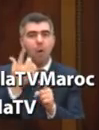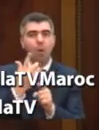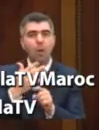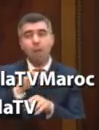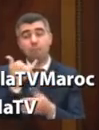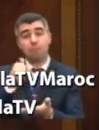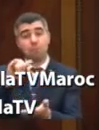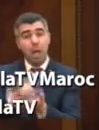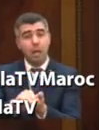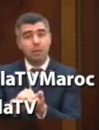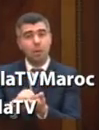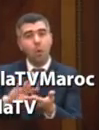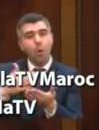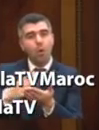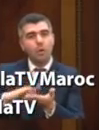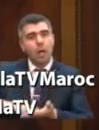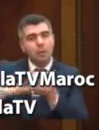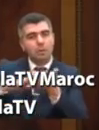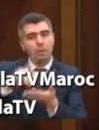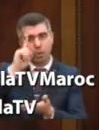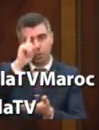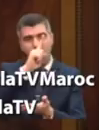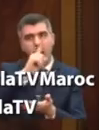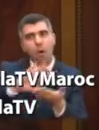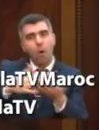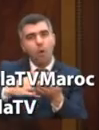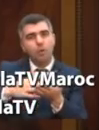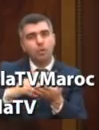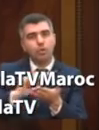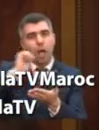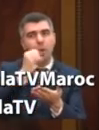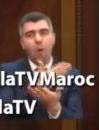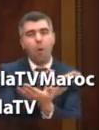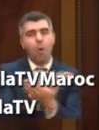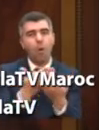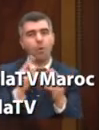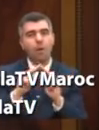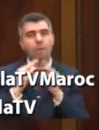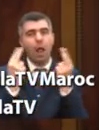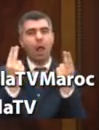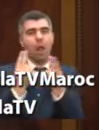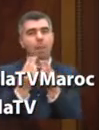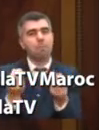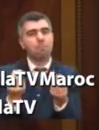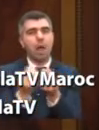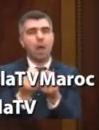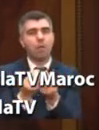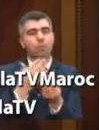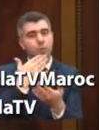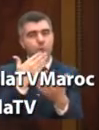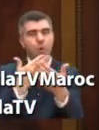الفلسطيني، عاشت القضية الفلسطينية موحدة لكل الشعوب العربية. وشكرا.